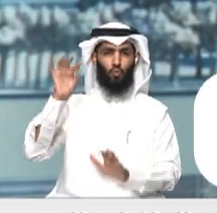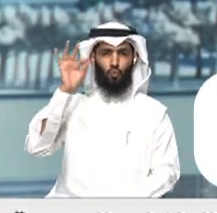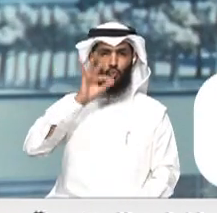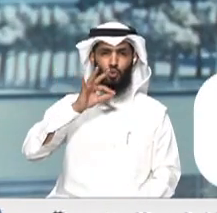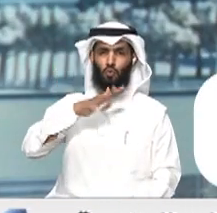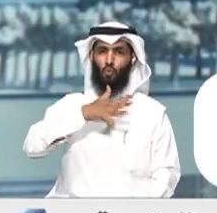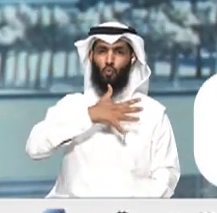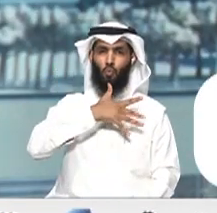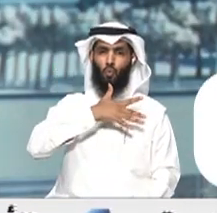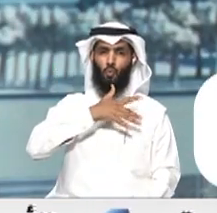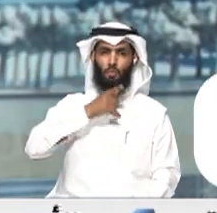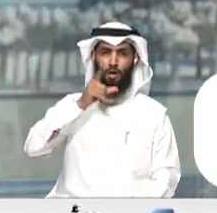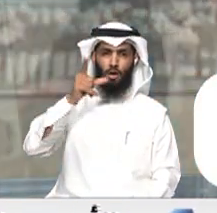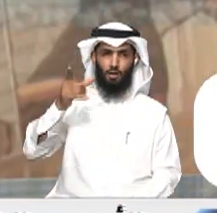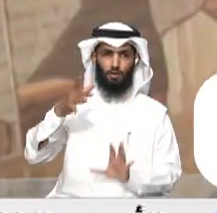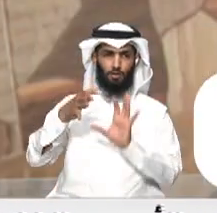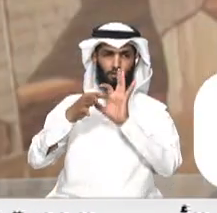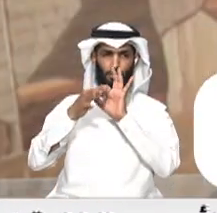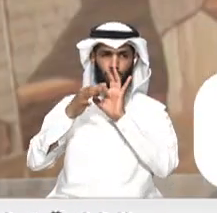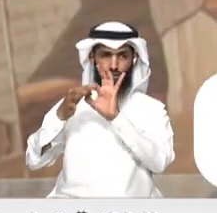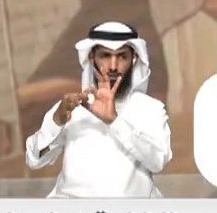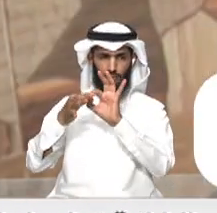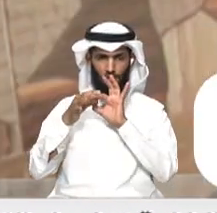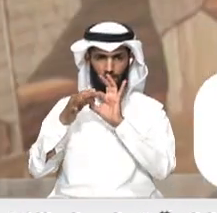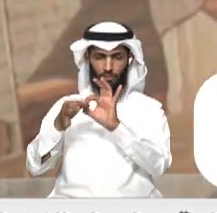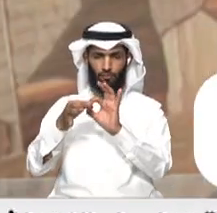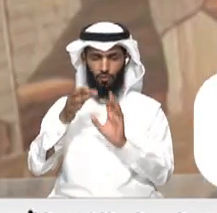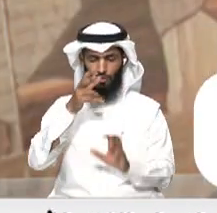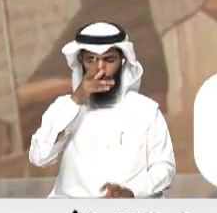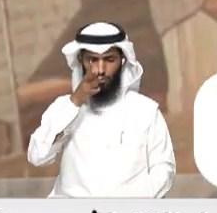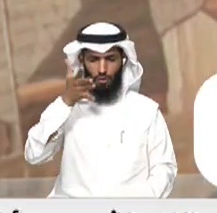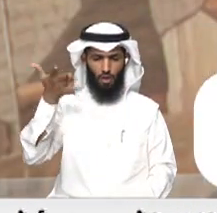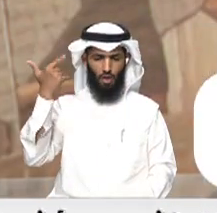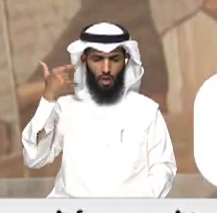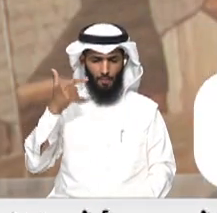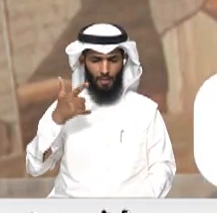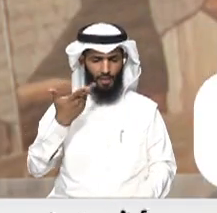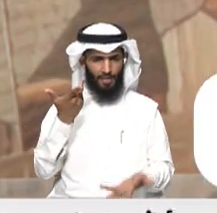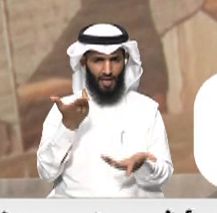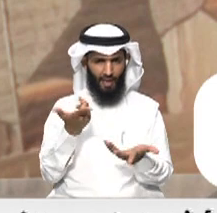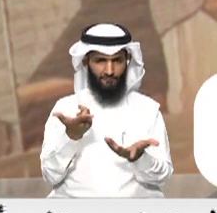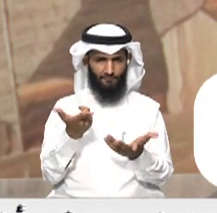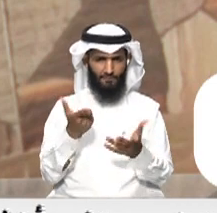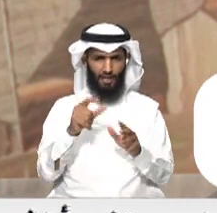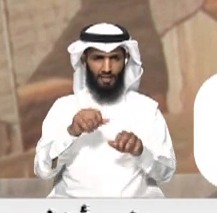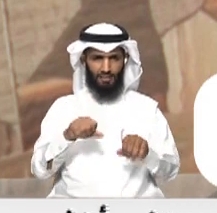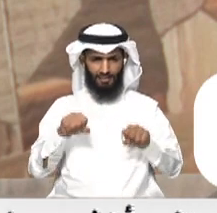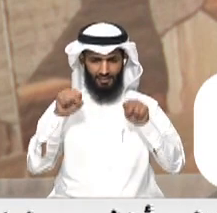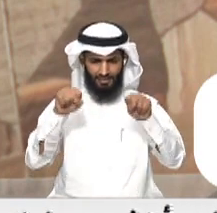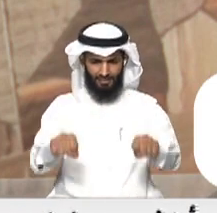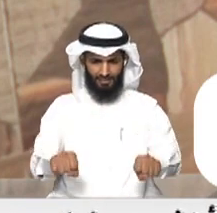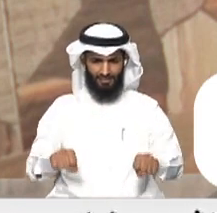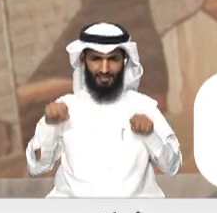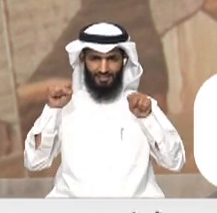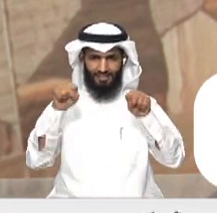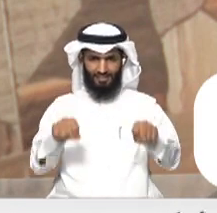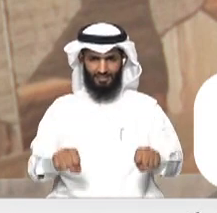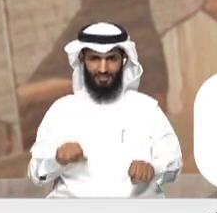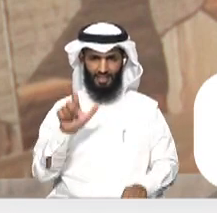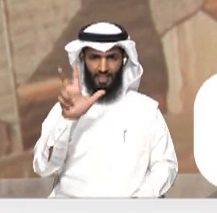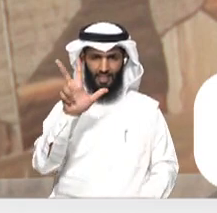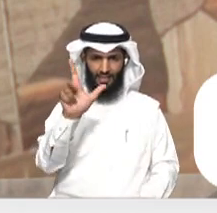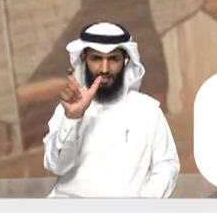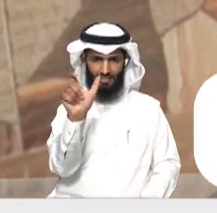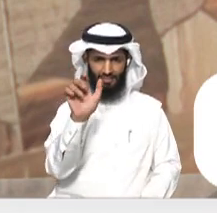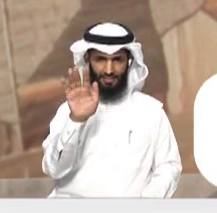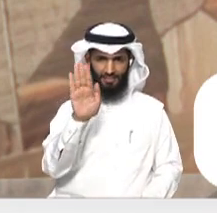تعد النساجة حرف من الحرف القديمة والمتوارثة في سلطنة عمان، فالنساج عامر